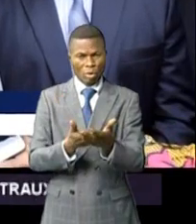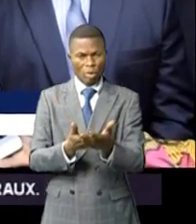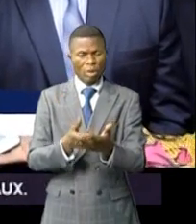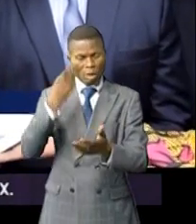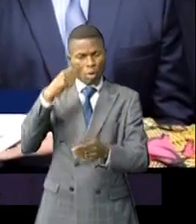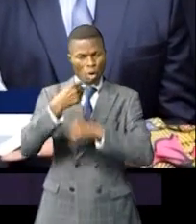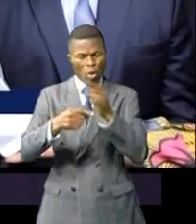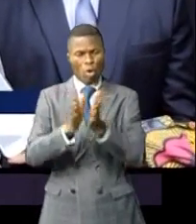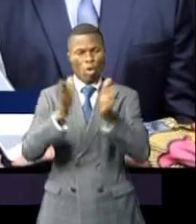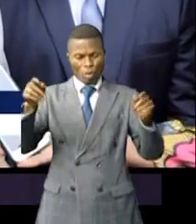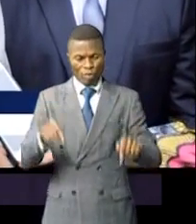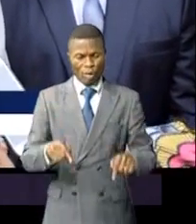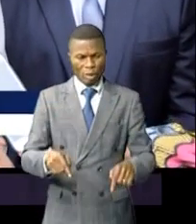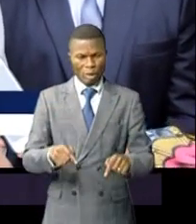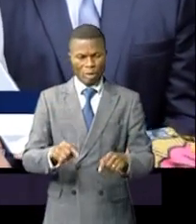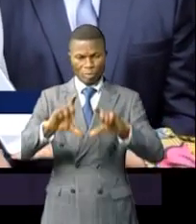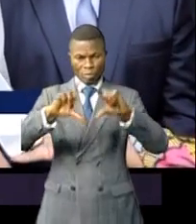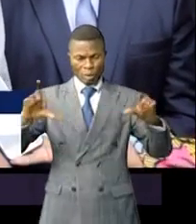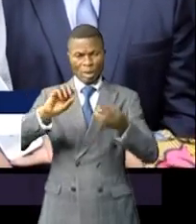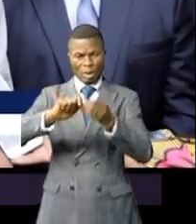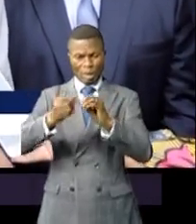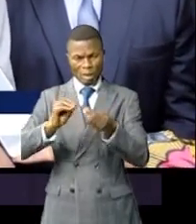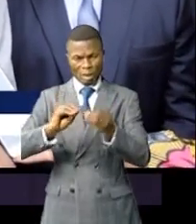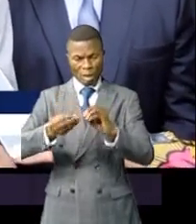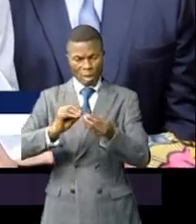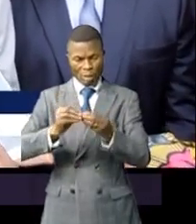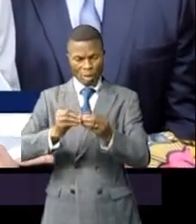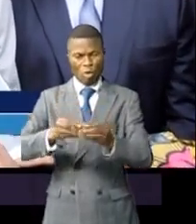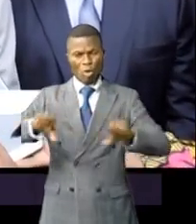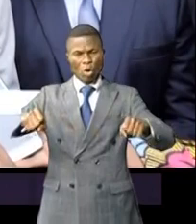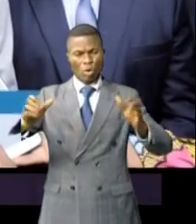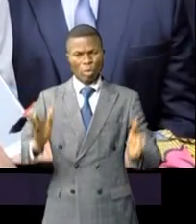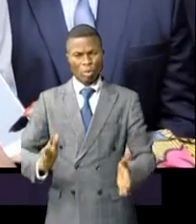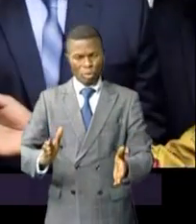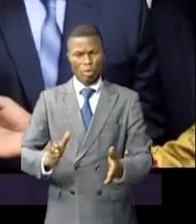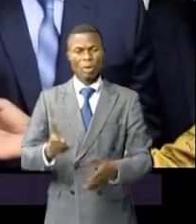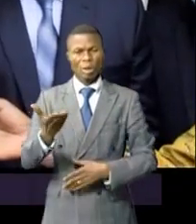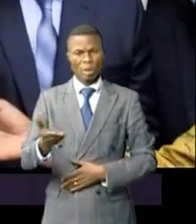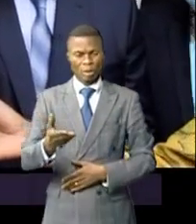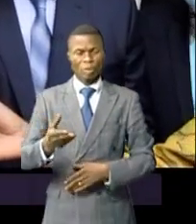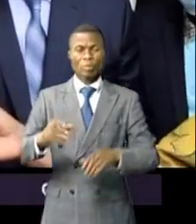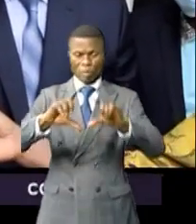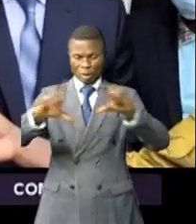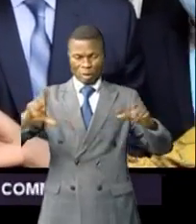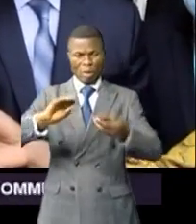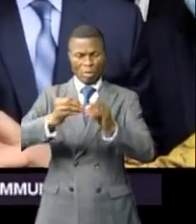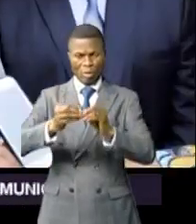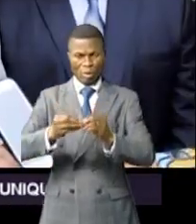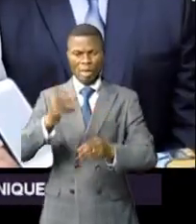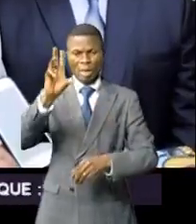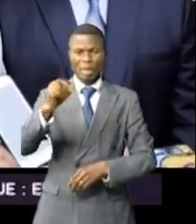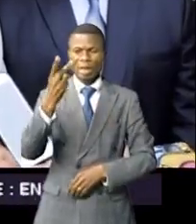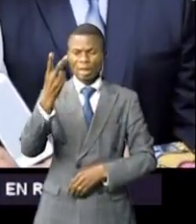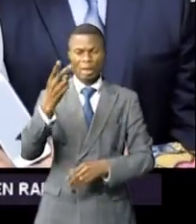le lancement officiel des plaques minéralogiques des motocycles de 2 et 3 roues. Plaques et motos, ils allaient à $32. Nous